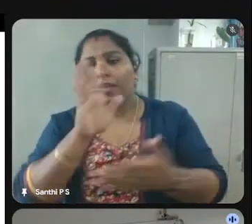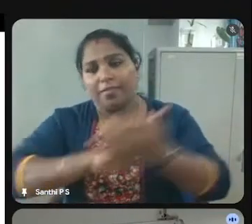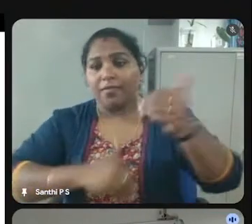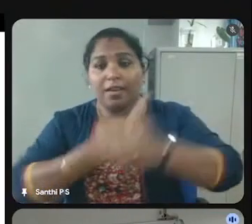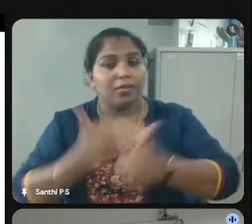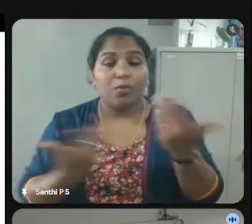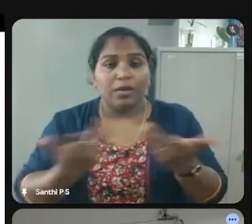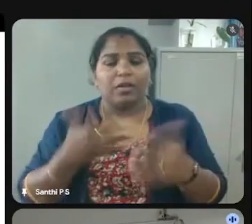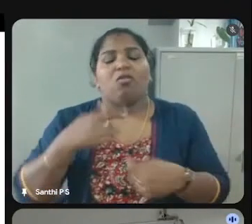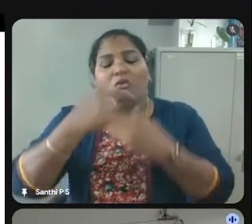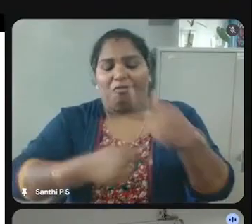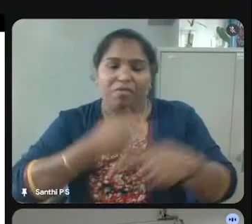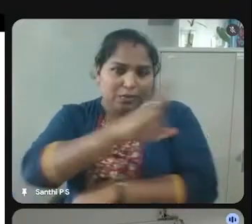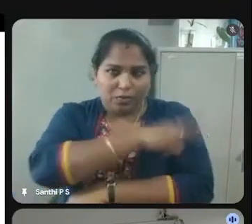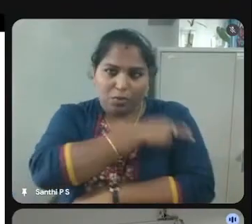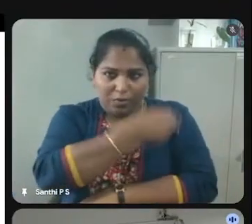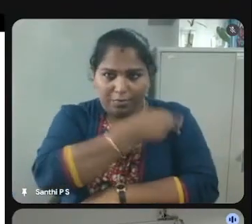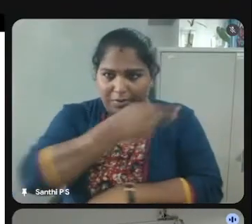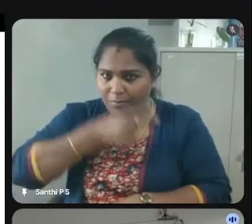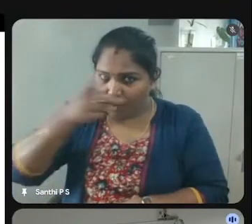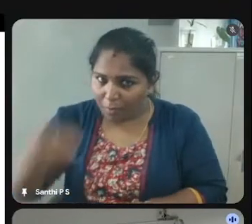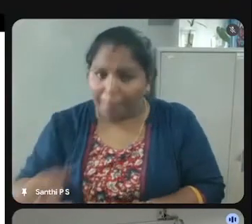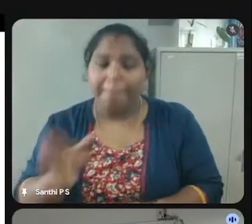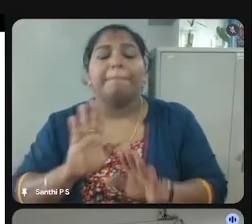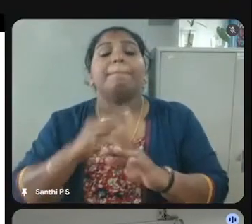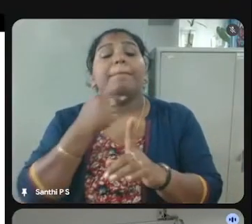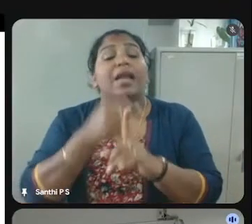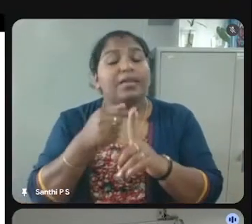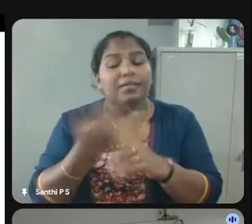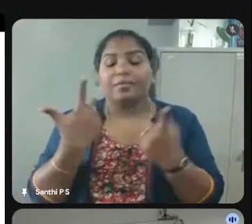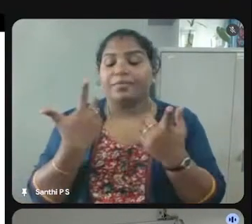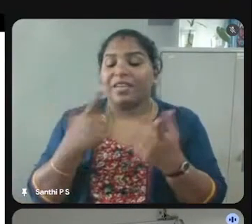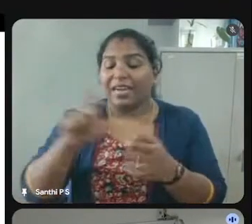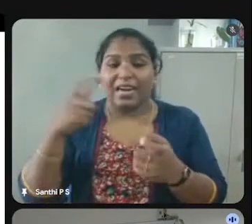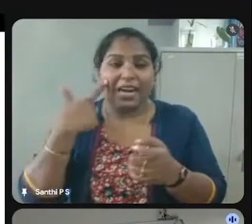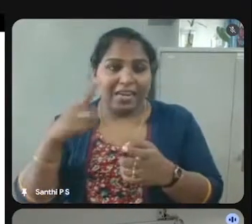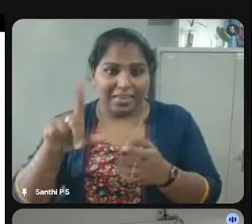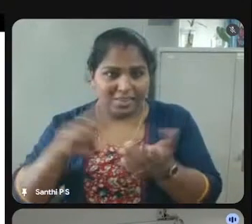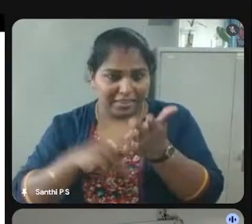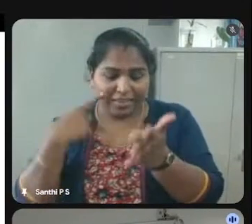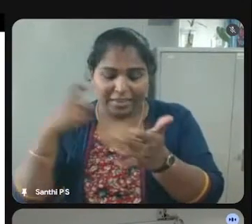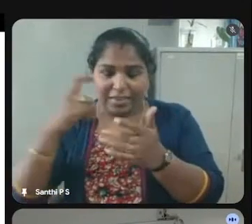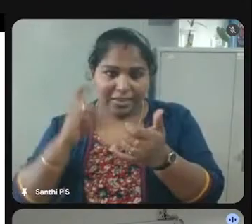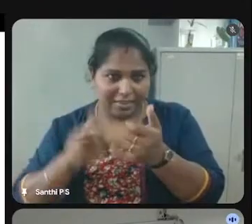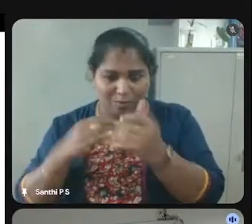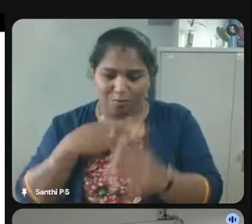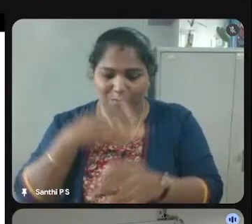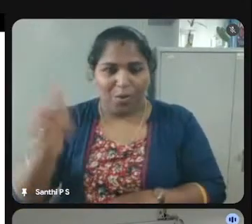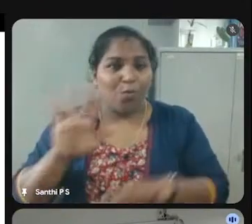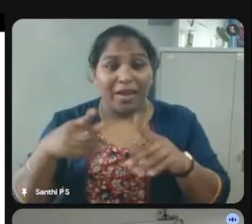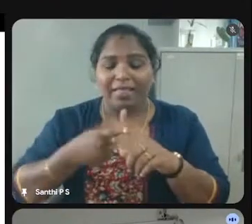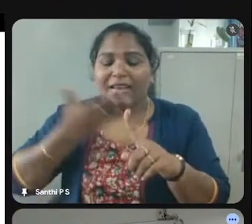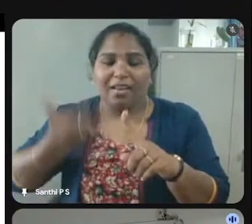ആശുപത്രി സന്ദർശനം, അതുപോലെ തന്നെ തെറപ്പി ആവശ്യങ്ങൾക്ക് സ്ഥിരമായി പോകേണ്ടി വരുന്നത് കൊണ്ടുള്ള പ്രയാസം. മാനസിക പ്രയാസം എന്നുള്ളത് കുട്ടിയെ